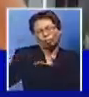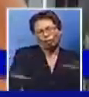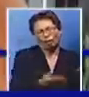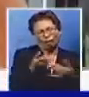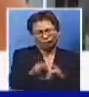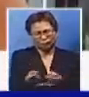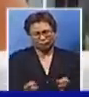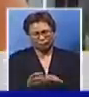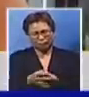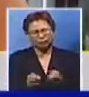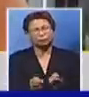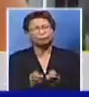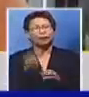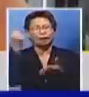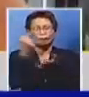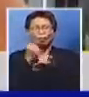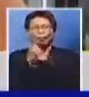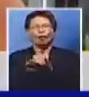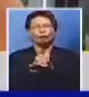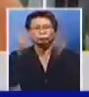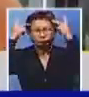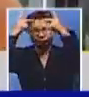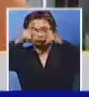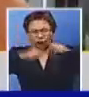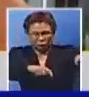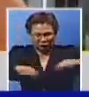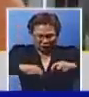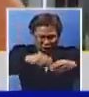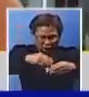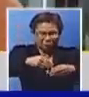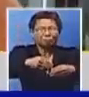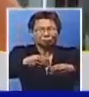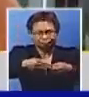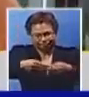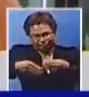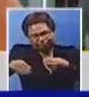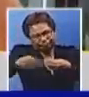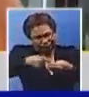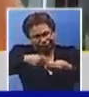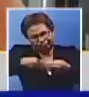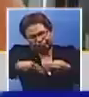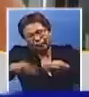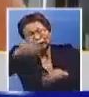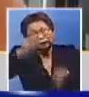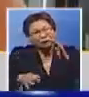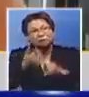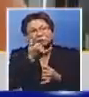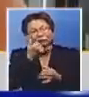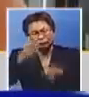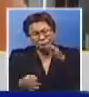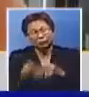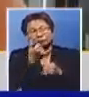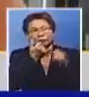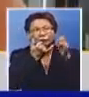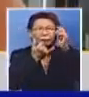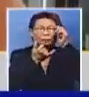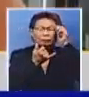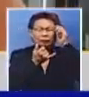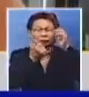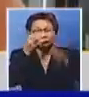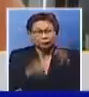pejabat Imigresen Kuantan untuk tindakan siasatan lanjut. Sekiranya didapati bersalah